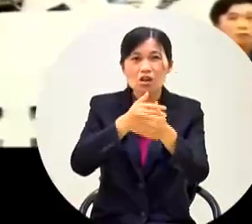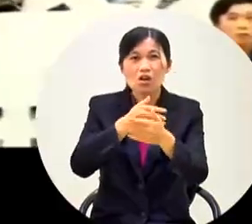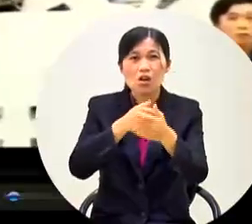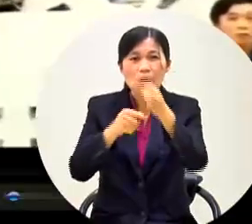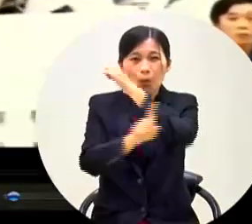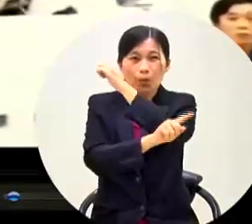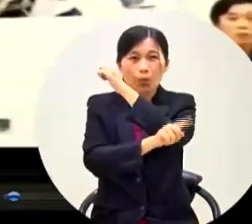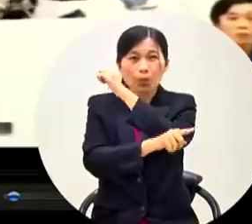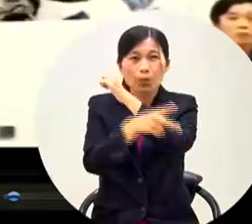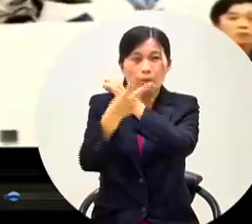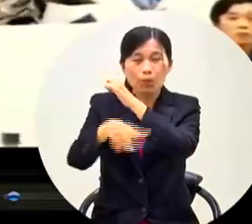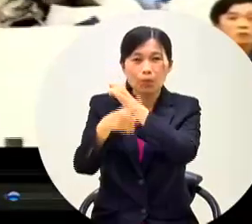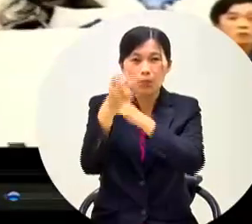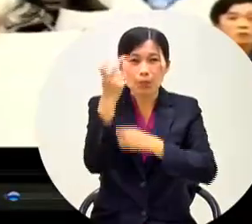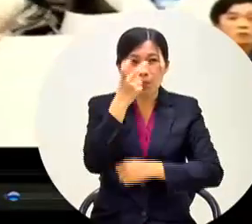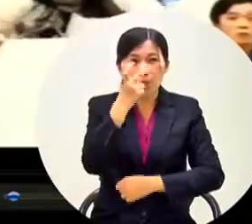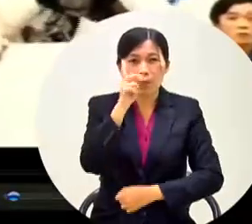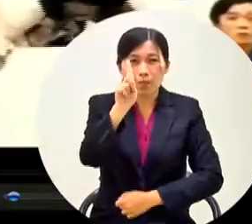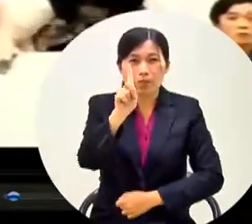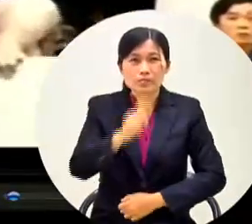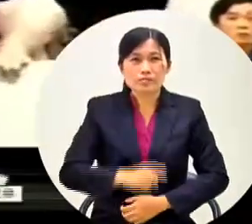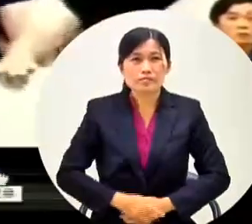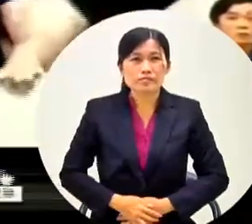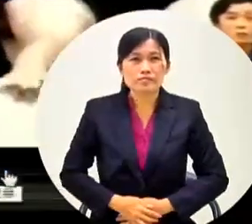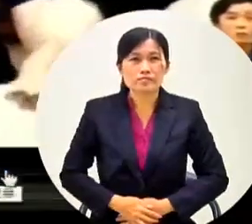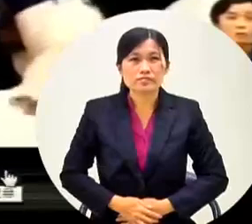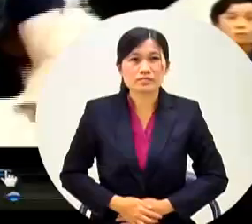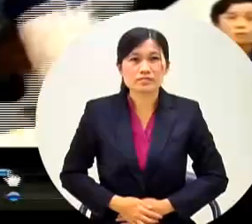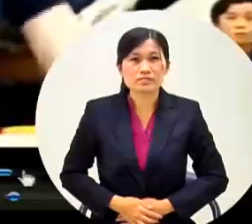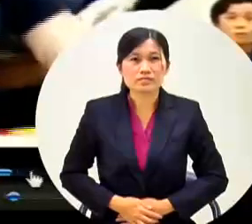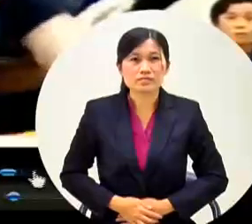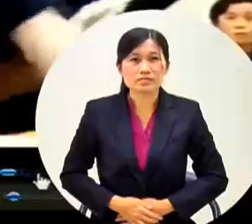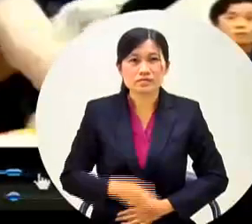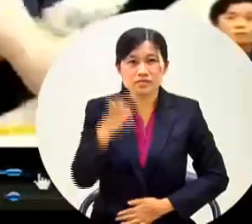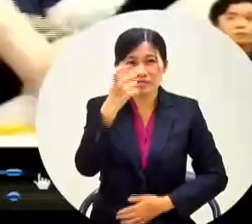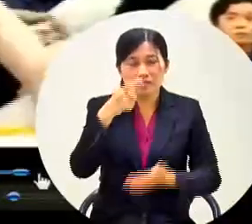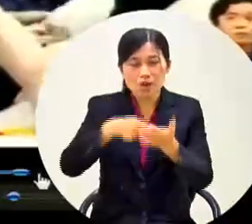哎， 我们再往前放一点点。 你们